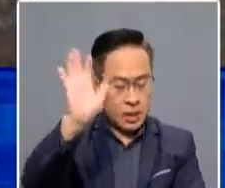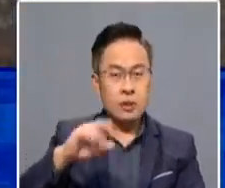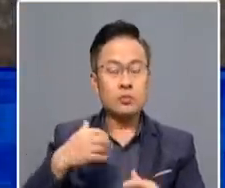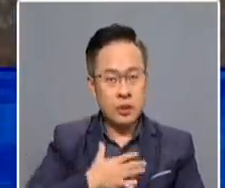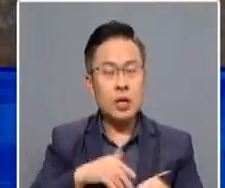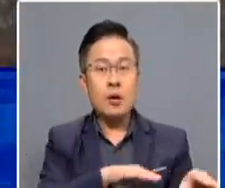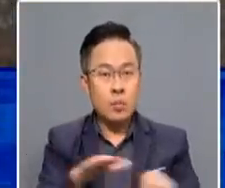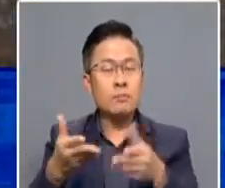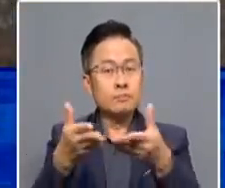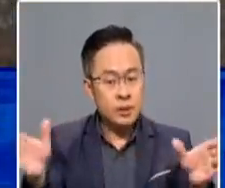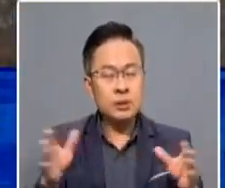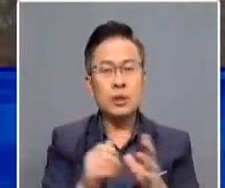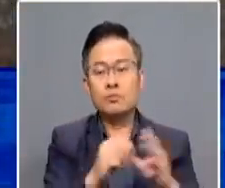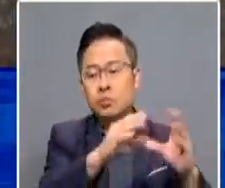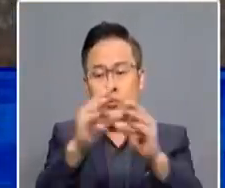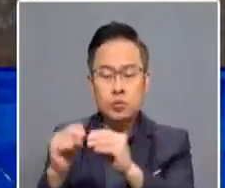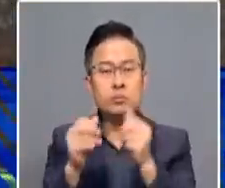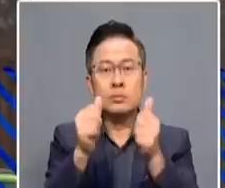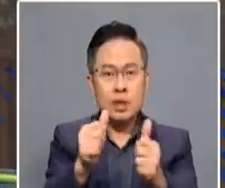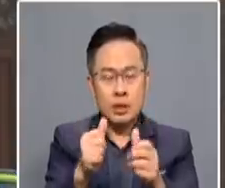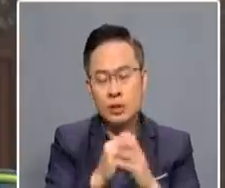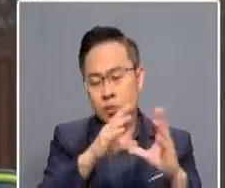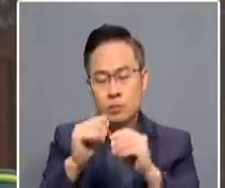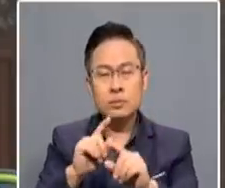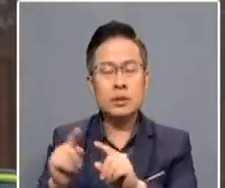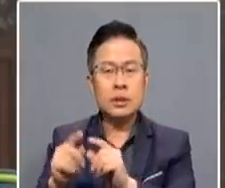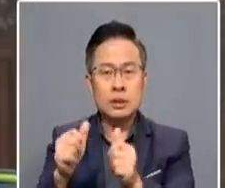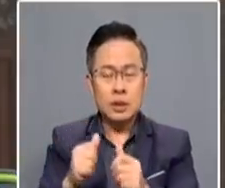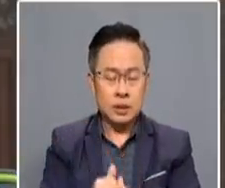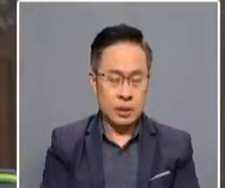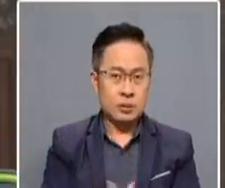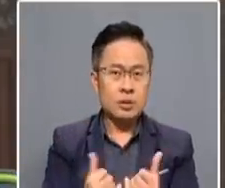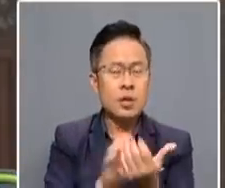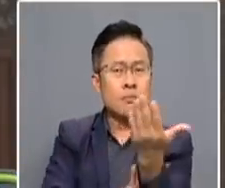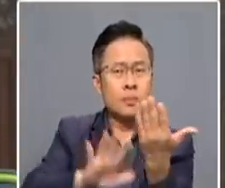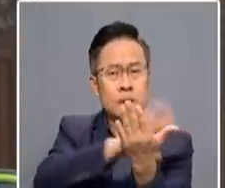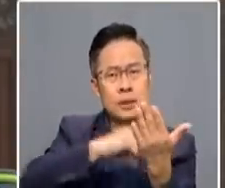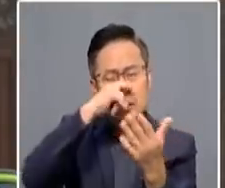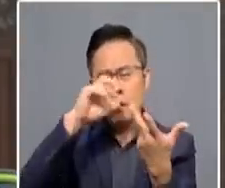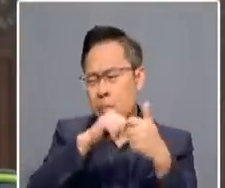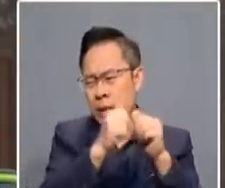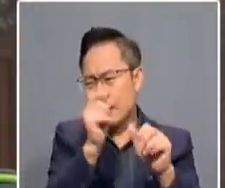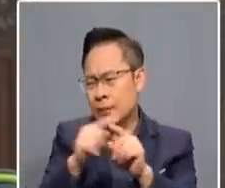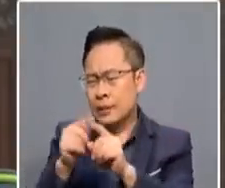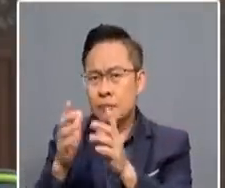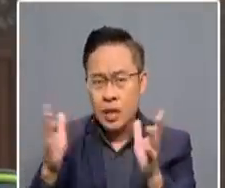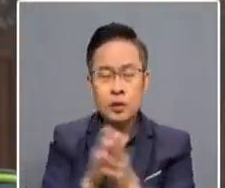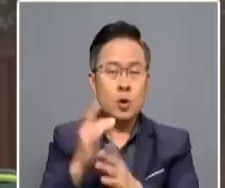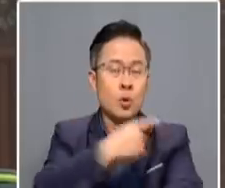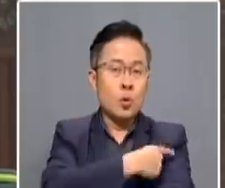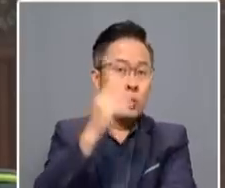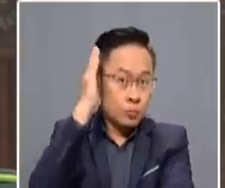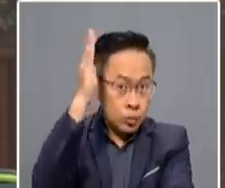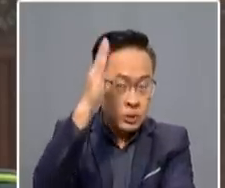าที่จะรับฟังเฉพาะฝ่ายใดฝ่ายหนึ่งเพื่อที่จะลดความขัดแย้งให้มากที่สุดเพราะว่าตอนนี้ประเทศเรามีหลายปัญหานะครับเดี๋ยวพรุ่งนี้จะมีการหารืออย่างที่บ